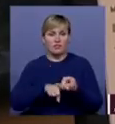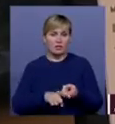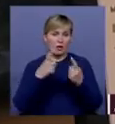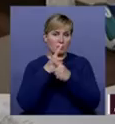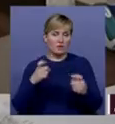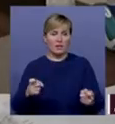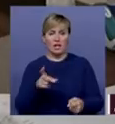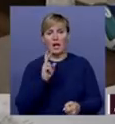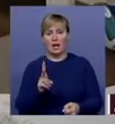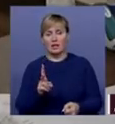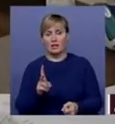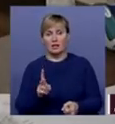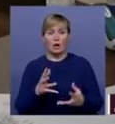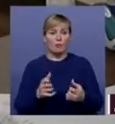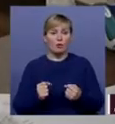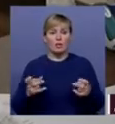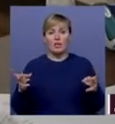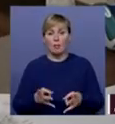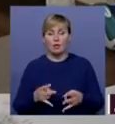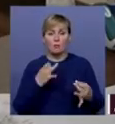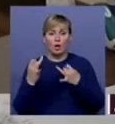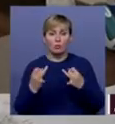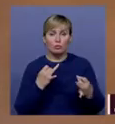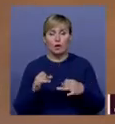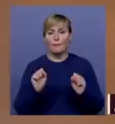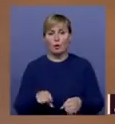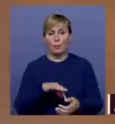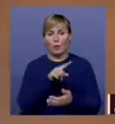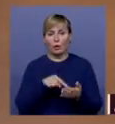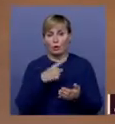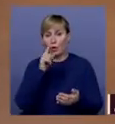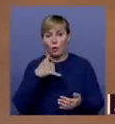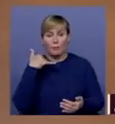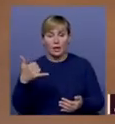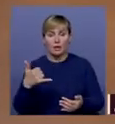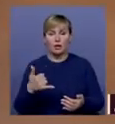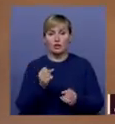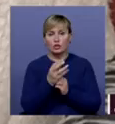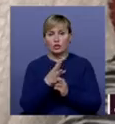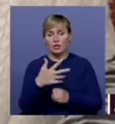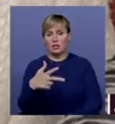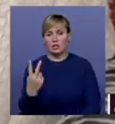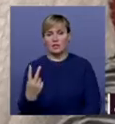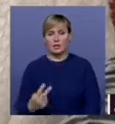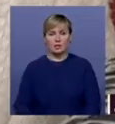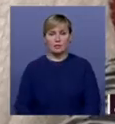объявленным карантином. Ну а получить необходимую консультацию можно по номеру горячей линии 1432.